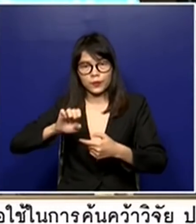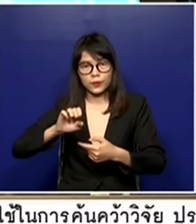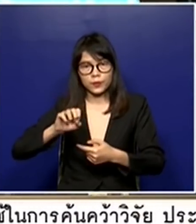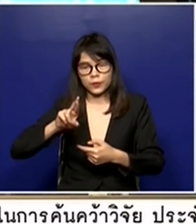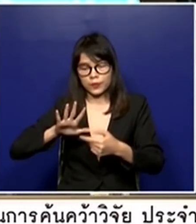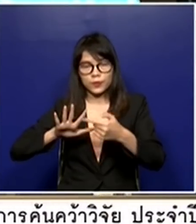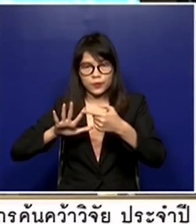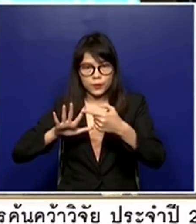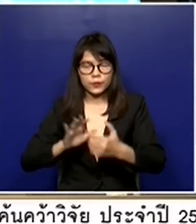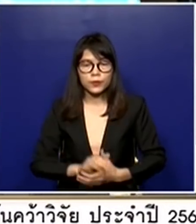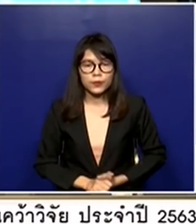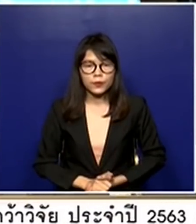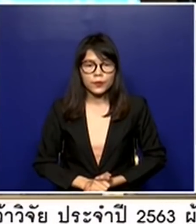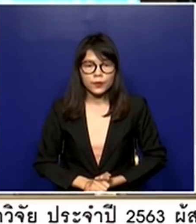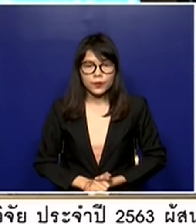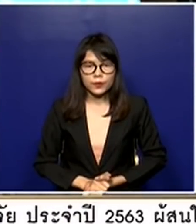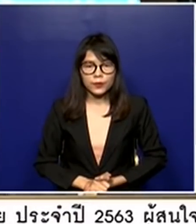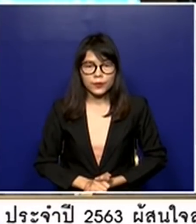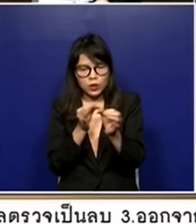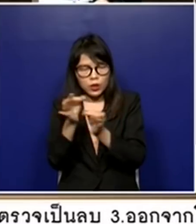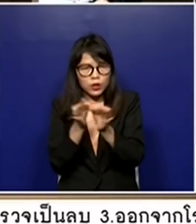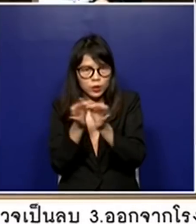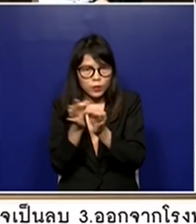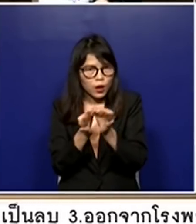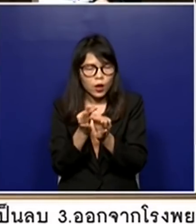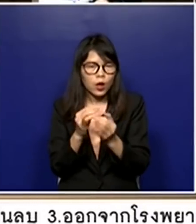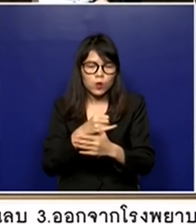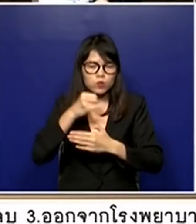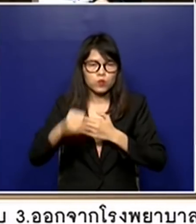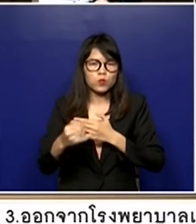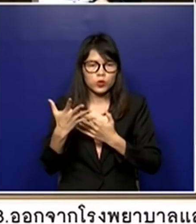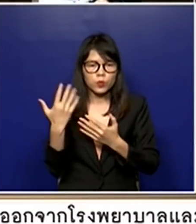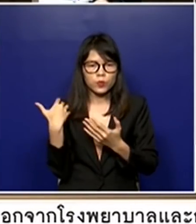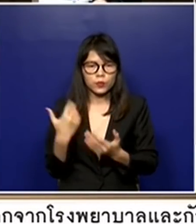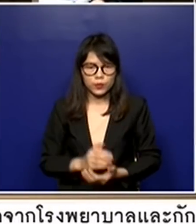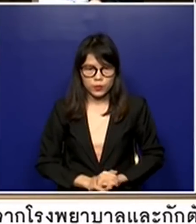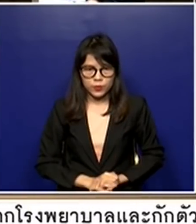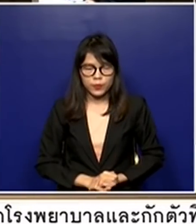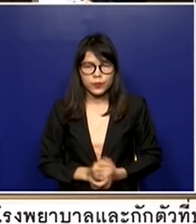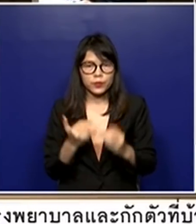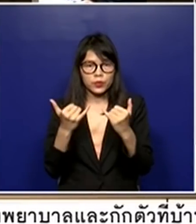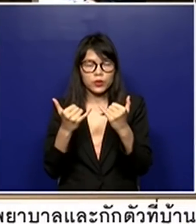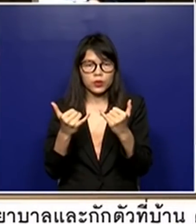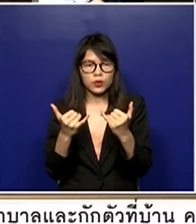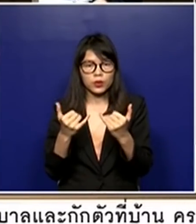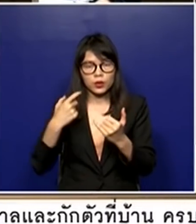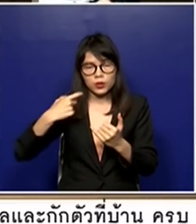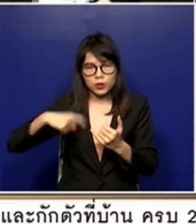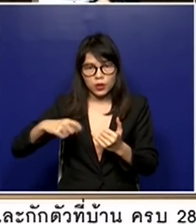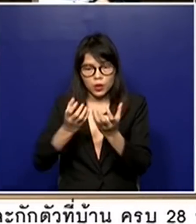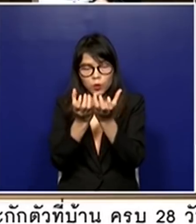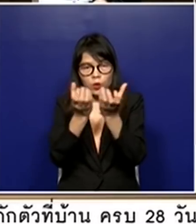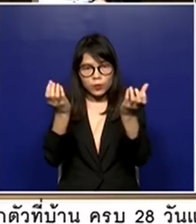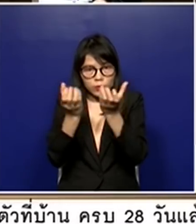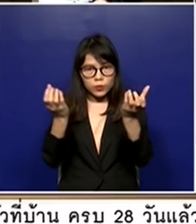ก็ตั้งข้อสังเกตว่ายติการอภิปรายนะมีคนแดนไกลสั่งมาส่วนนายไพบูลย์นิติตะวันก็ประกาศบอก